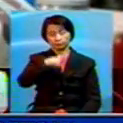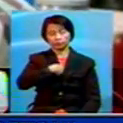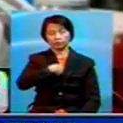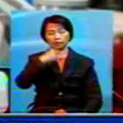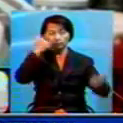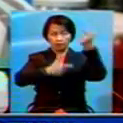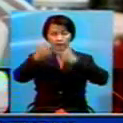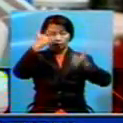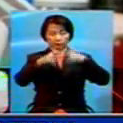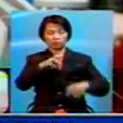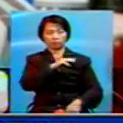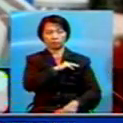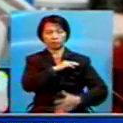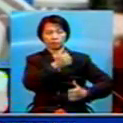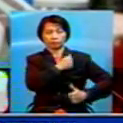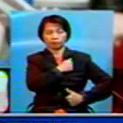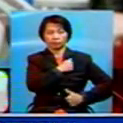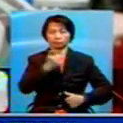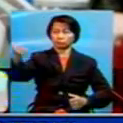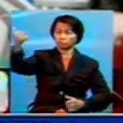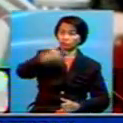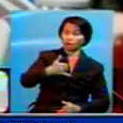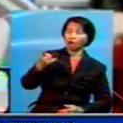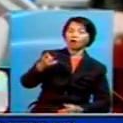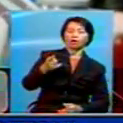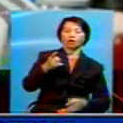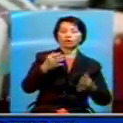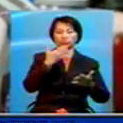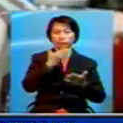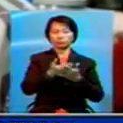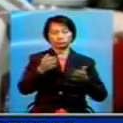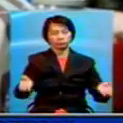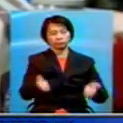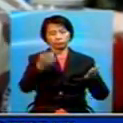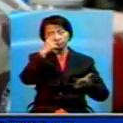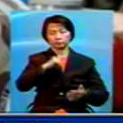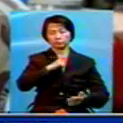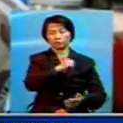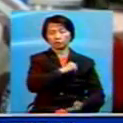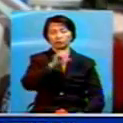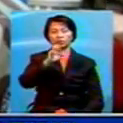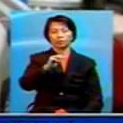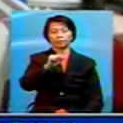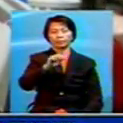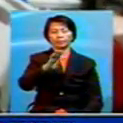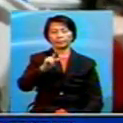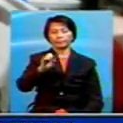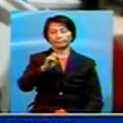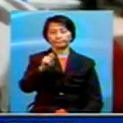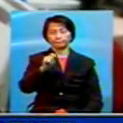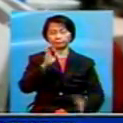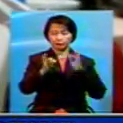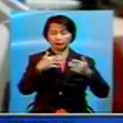Pertahanan Malaysia ke bumiun adalah satu simboliklah kepada anggota-anggota malbat di mana Kalau kita berada di Malaysia